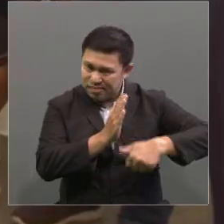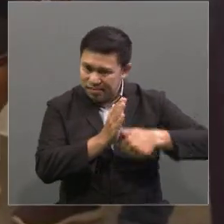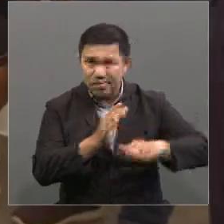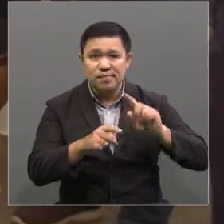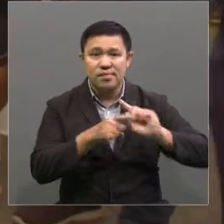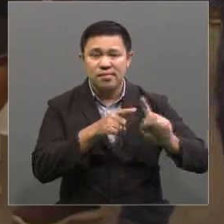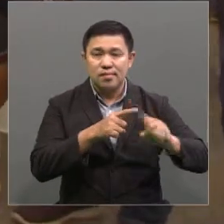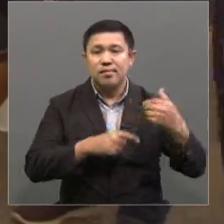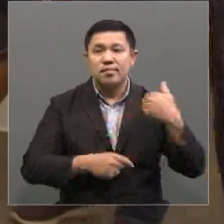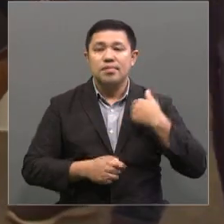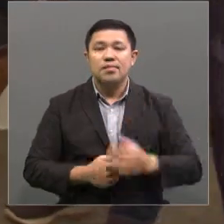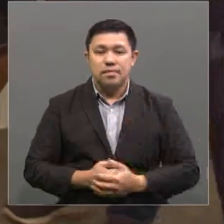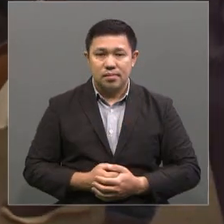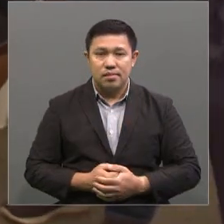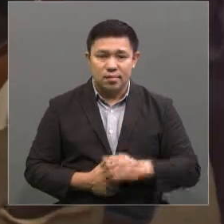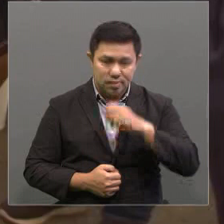ครับ